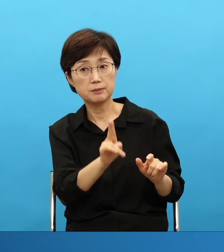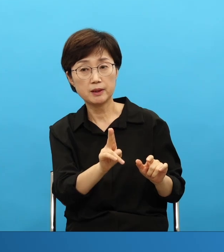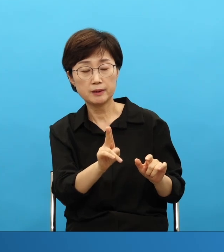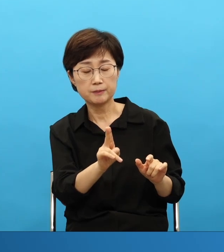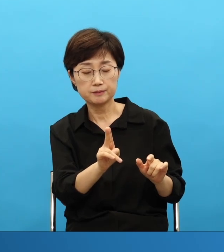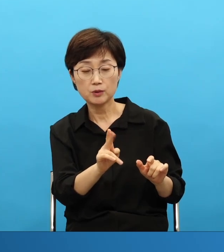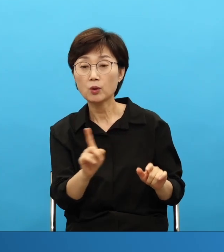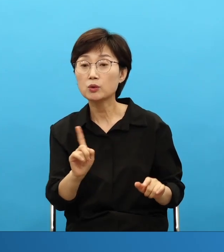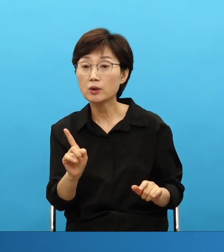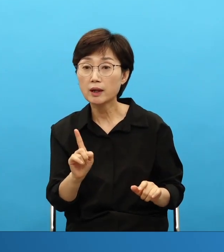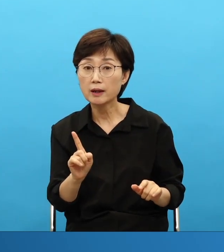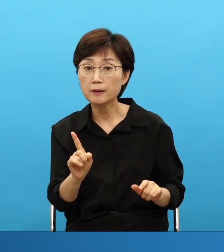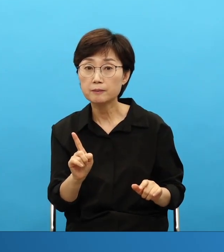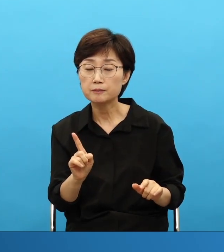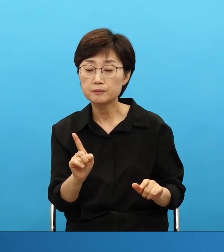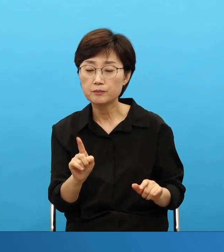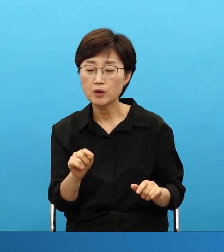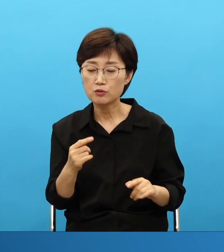교회